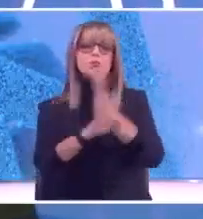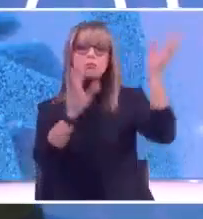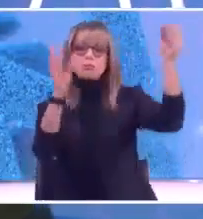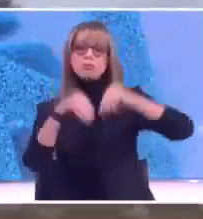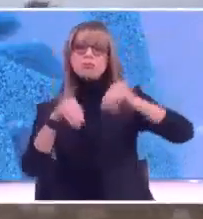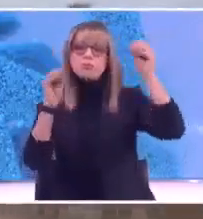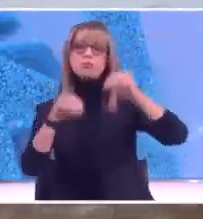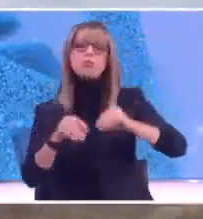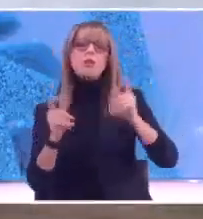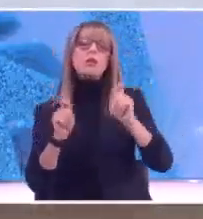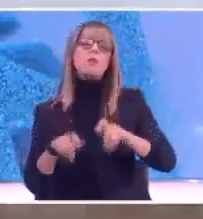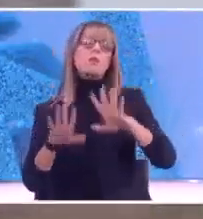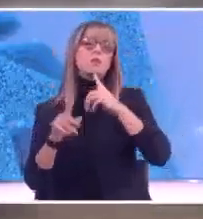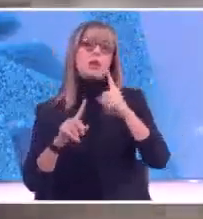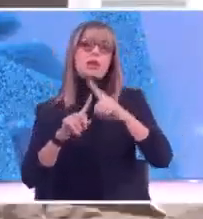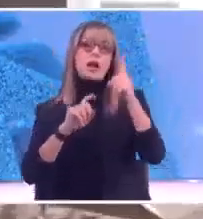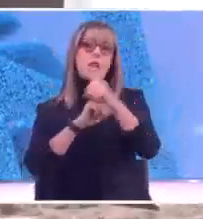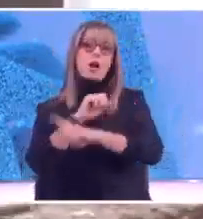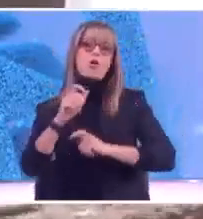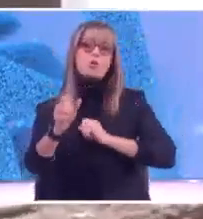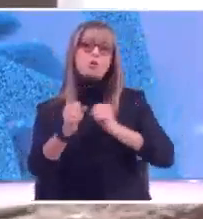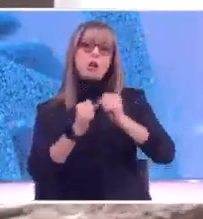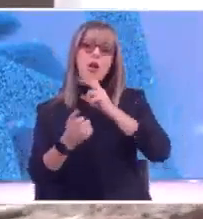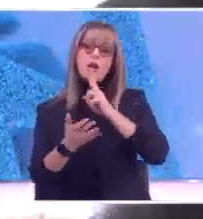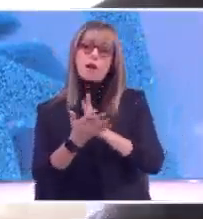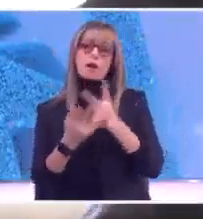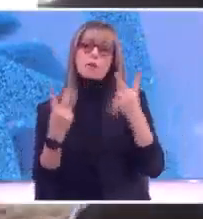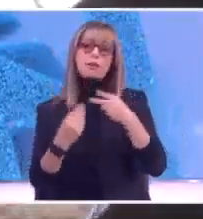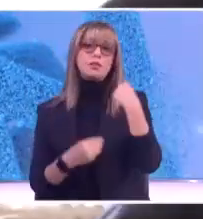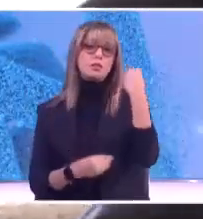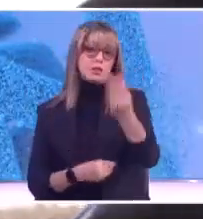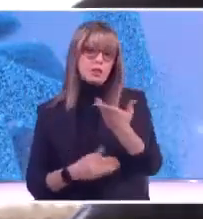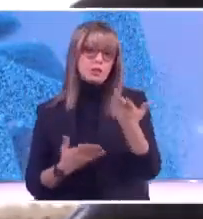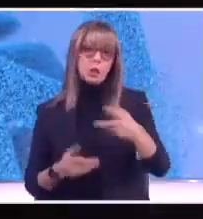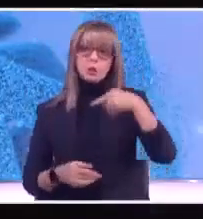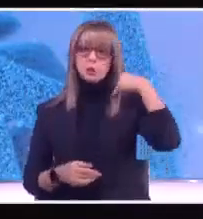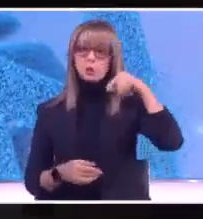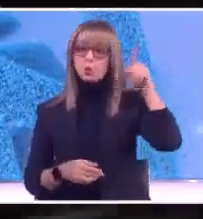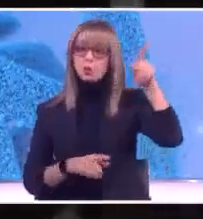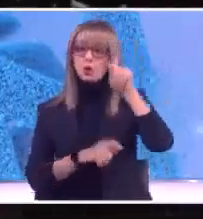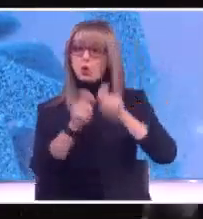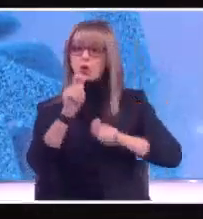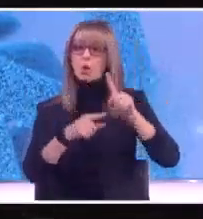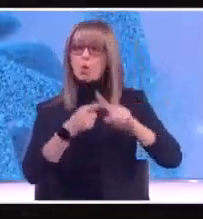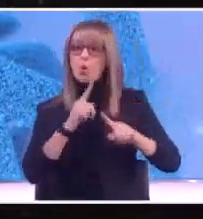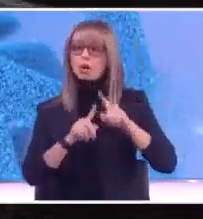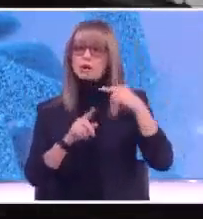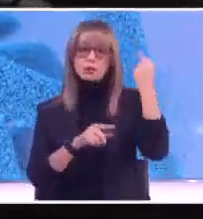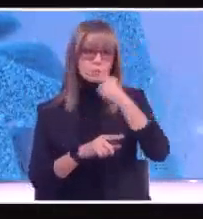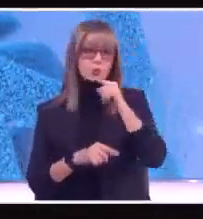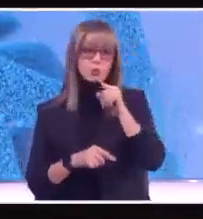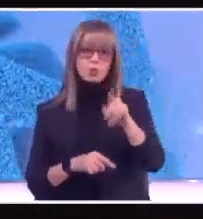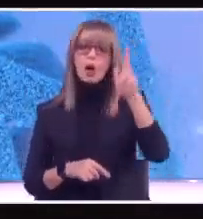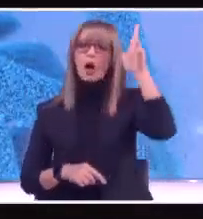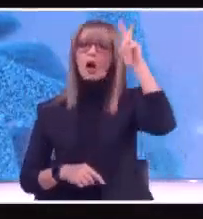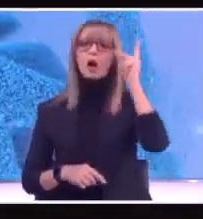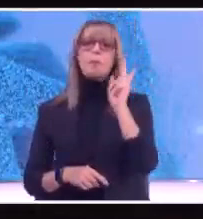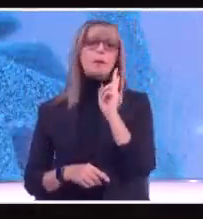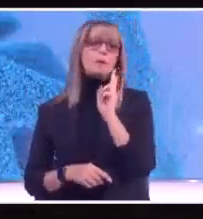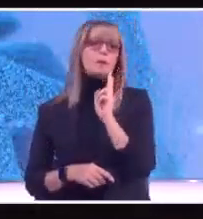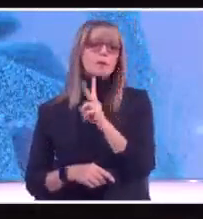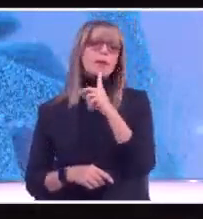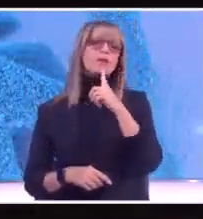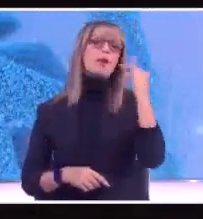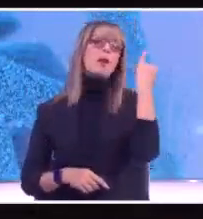dikkat çekti. Terörle mücadelede kararlılık mesajları veren Kalın'ın Suriye'de uyguladığı politikalar nedeniyle Amerika Birleşik